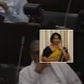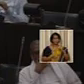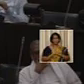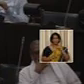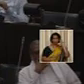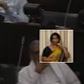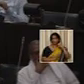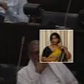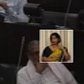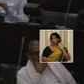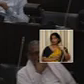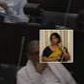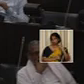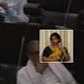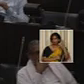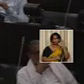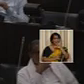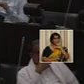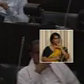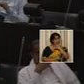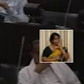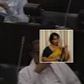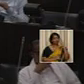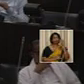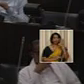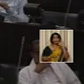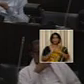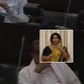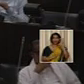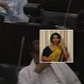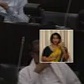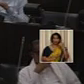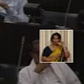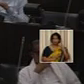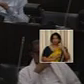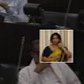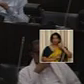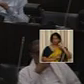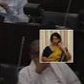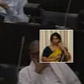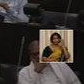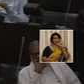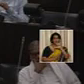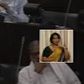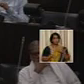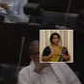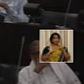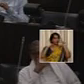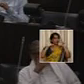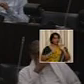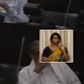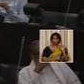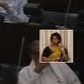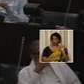මිලියන 7241යි 2017 අවුරුද්දේ මිලියන 7164යි 2018 අවුරුද්දේ මිලියන